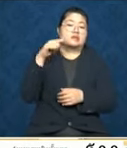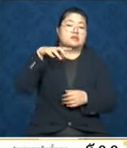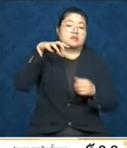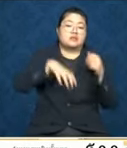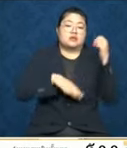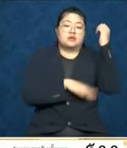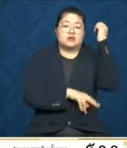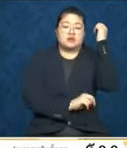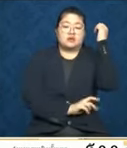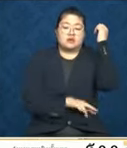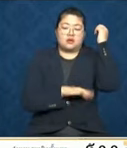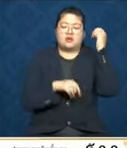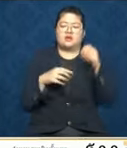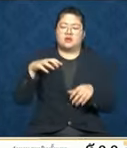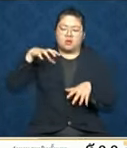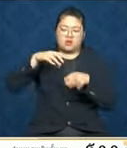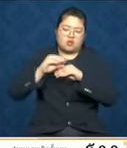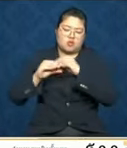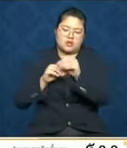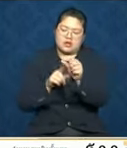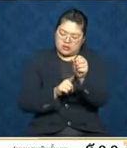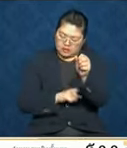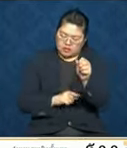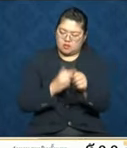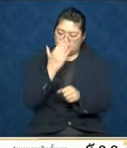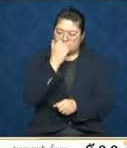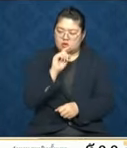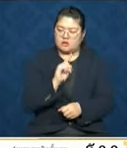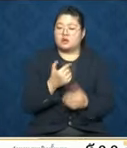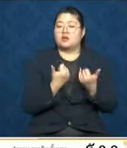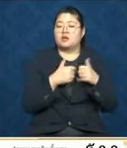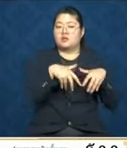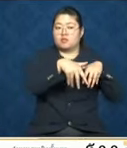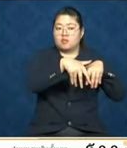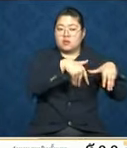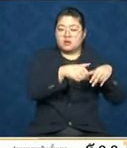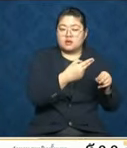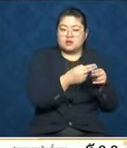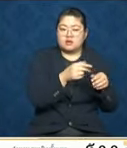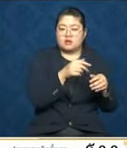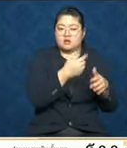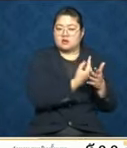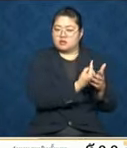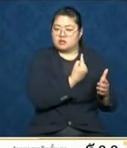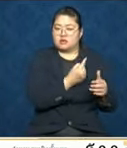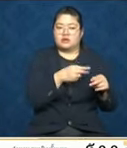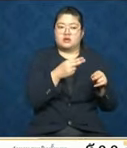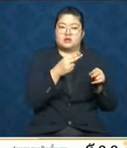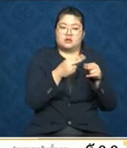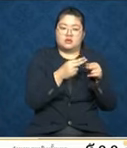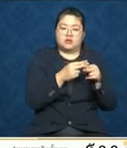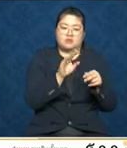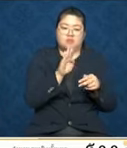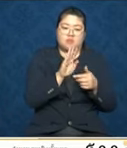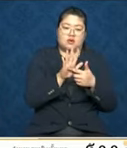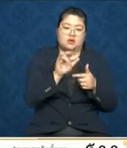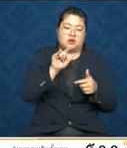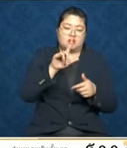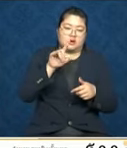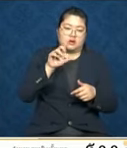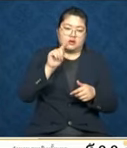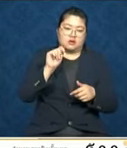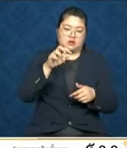ช้าครับท่านประธานครับโดยที่ผมได้รับการร้องเรียนจากนายบัณฑิตบินโรเมสมาชิกสภาองค์การบริห